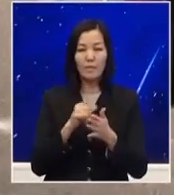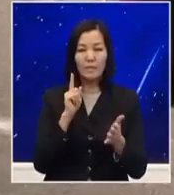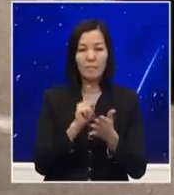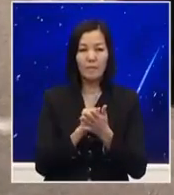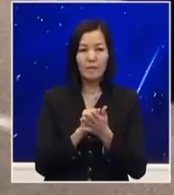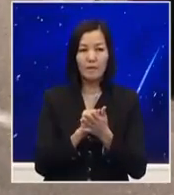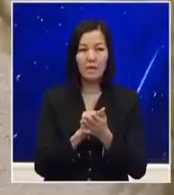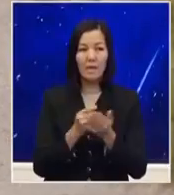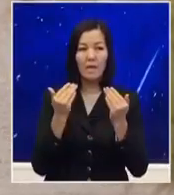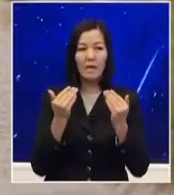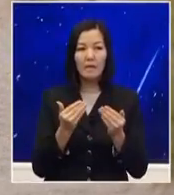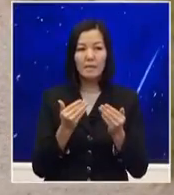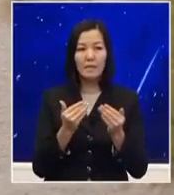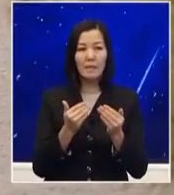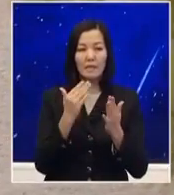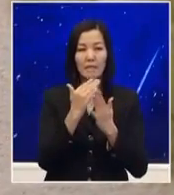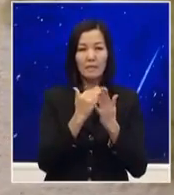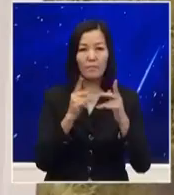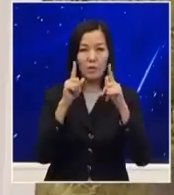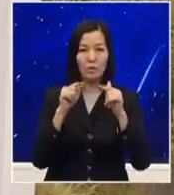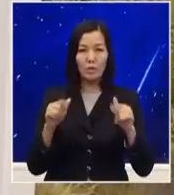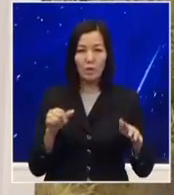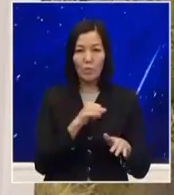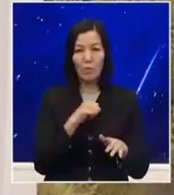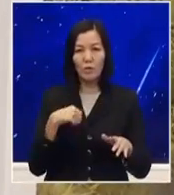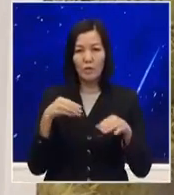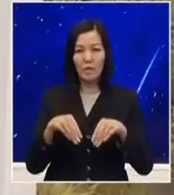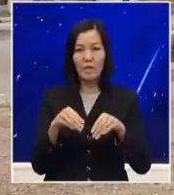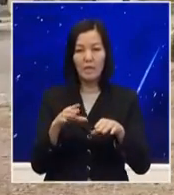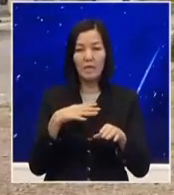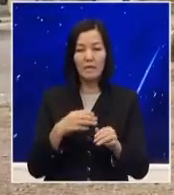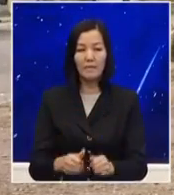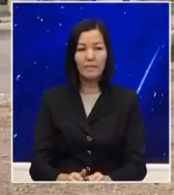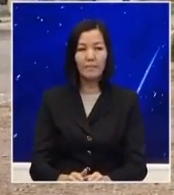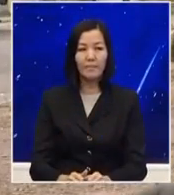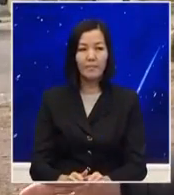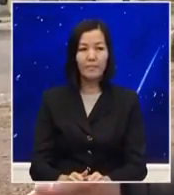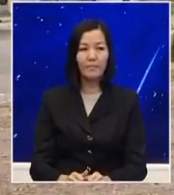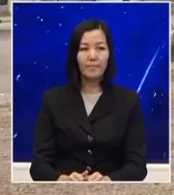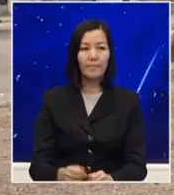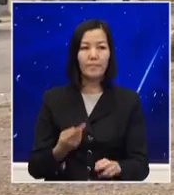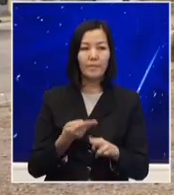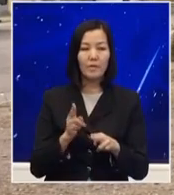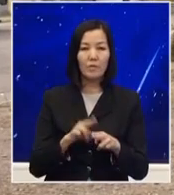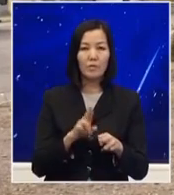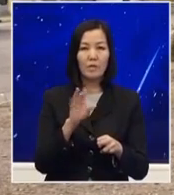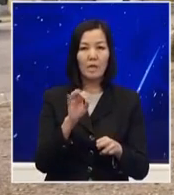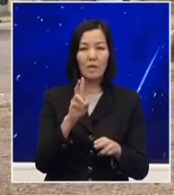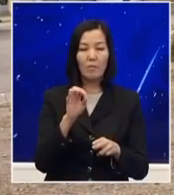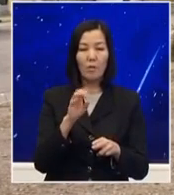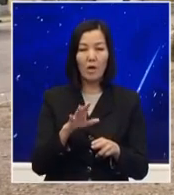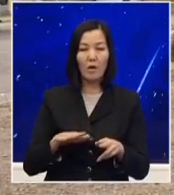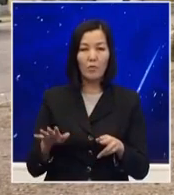Архарлы суындағы тізіліп тұрған шыршаларды ол өз қолымен егіпті. Осы Кербұлақ